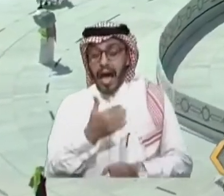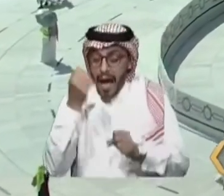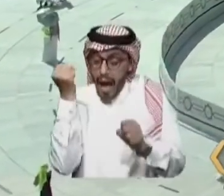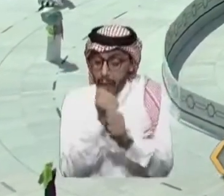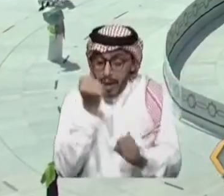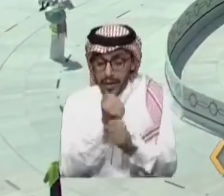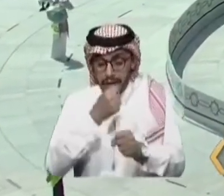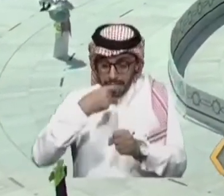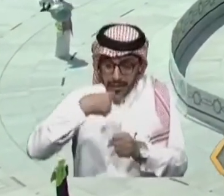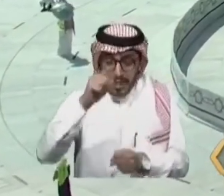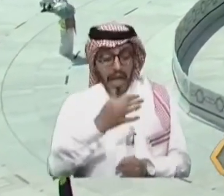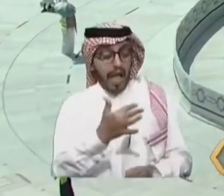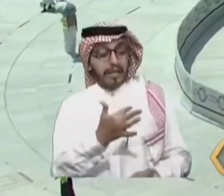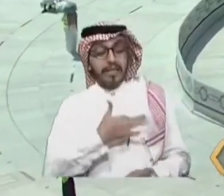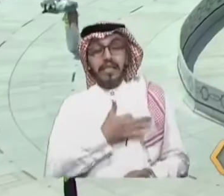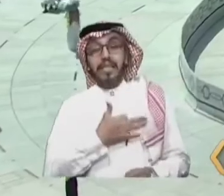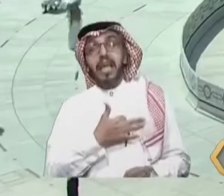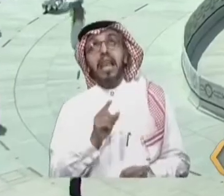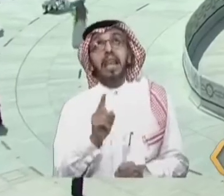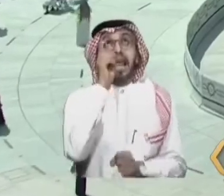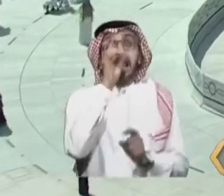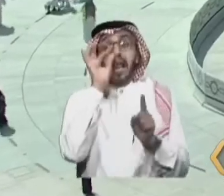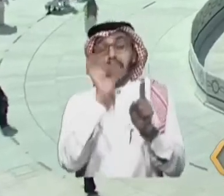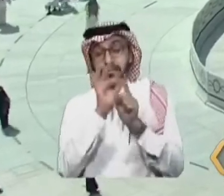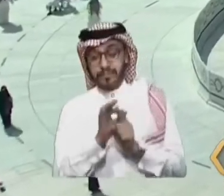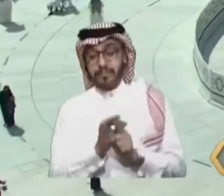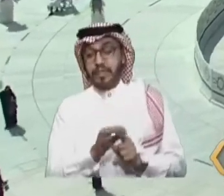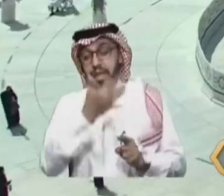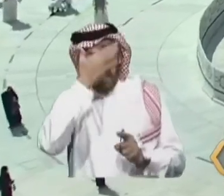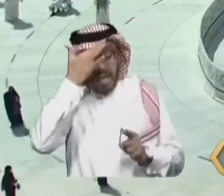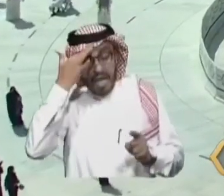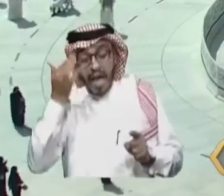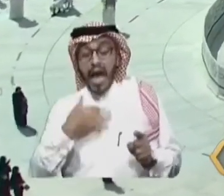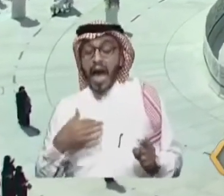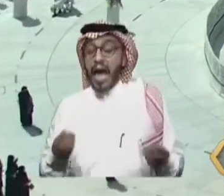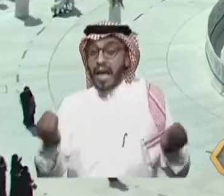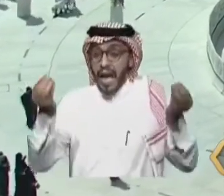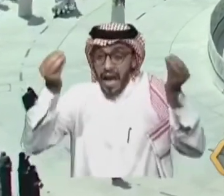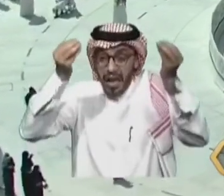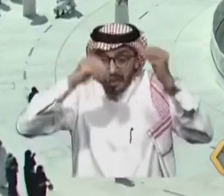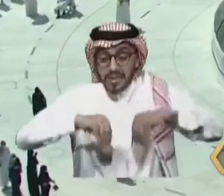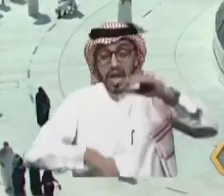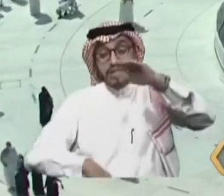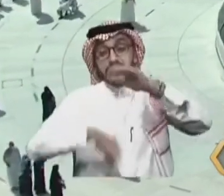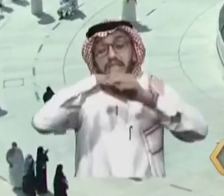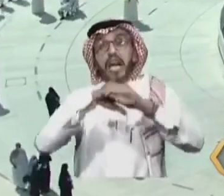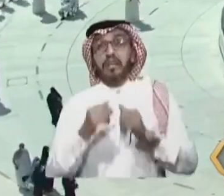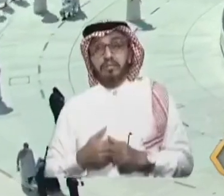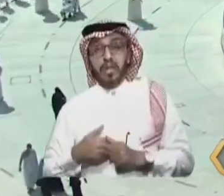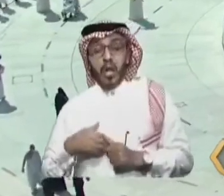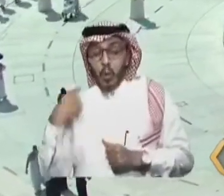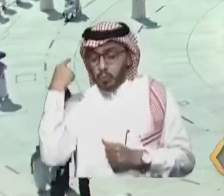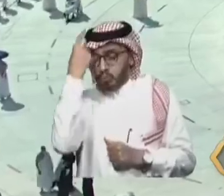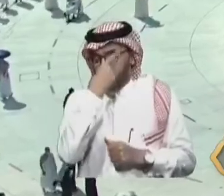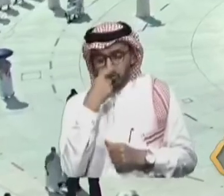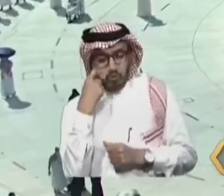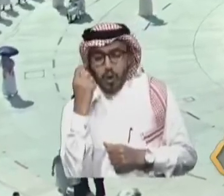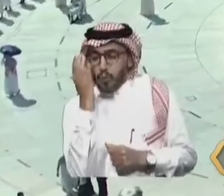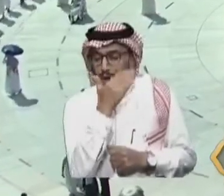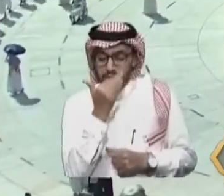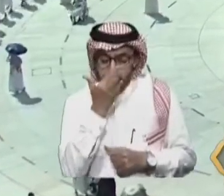العمل وأخلصوا القصد، للذين أحسنوا الحسنى وزيادة، ولا يرهق